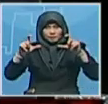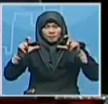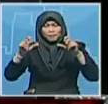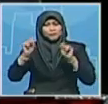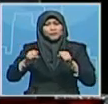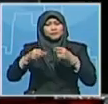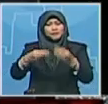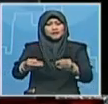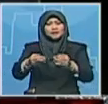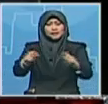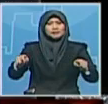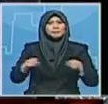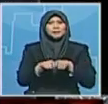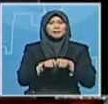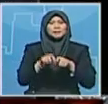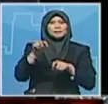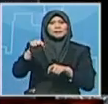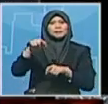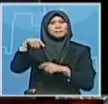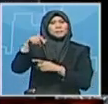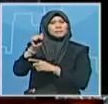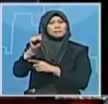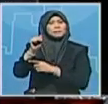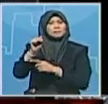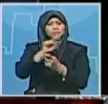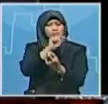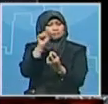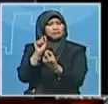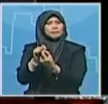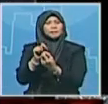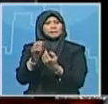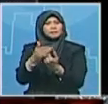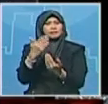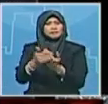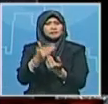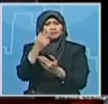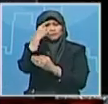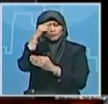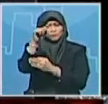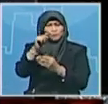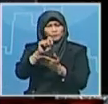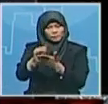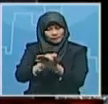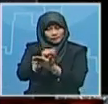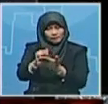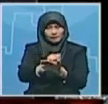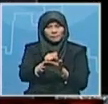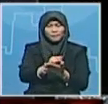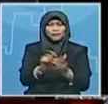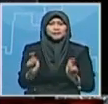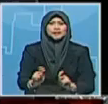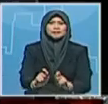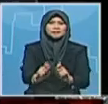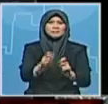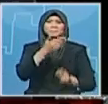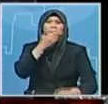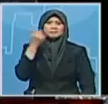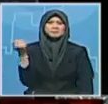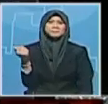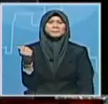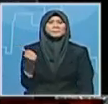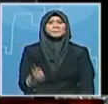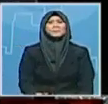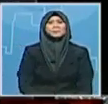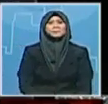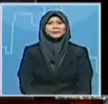memberi lokasi GPS. Ataupun lokaliti yang tepat. Mudah untuk kita menyiasat dan mengambil tindakan. Okay. Itu yang lebih